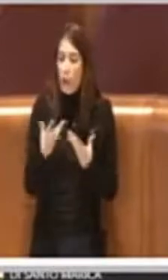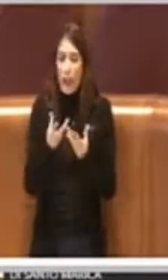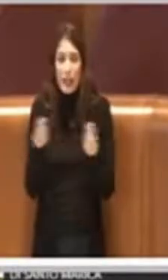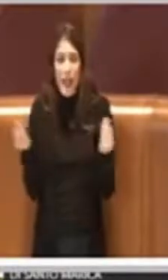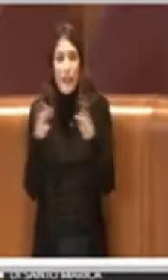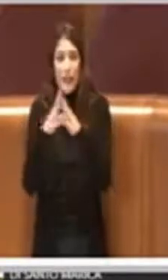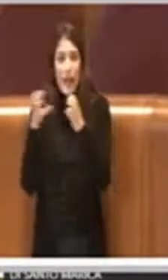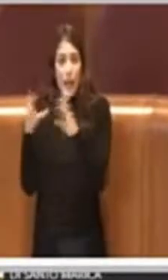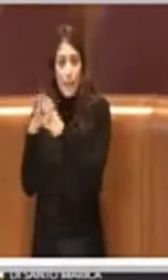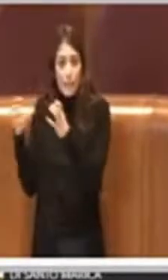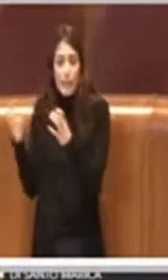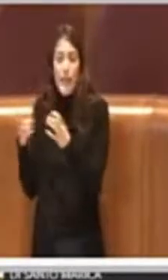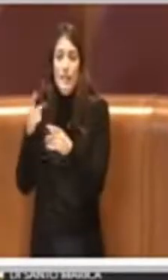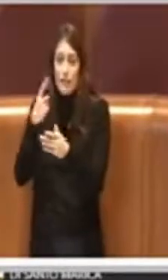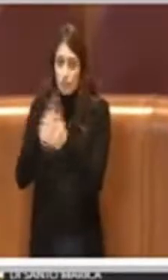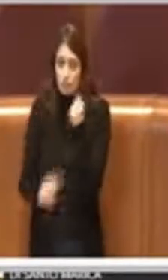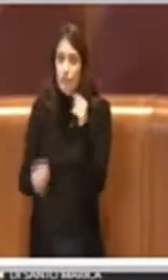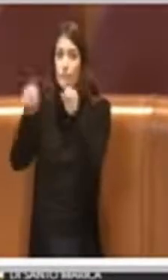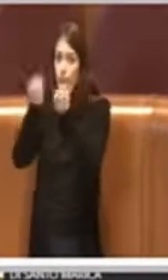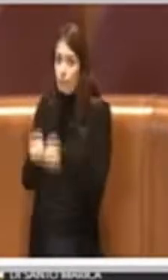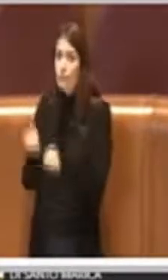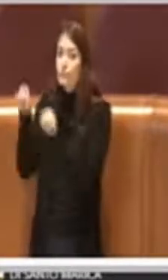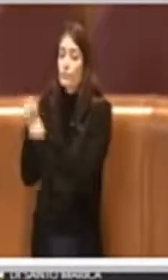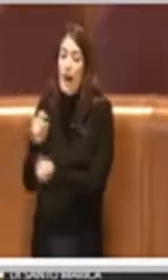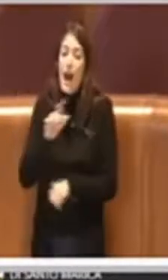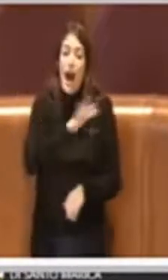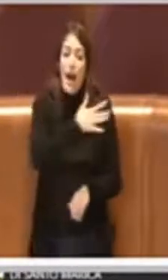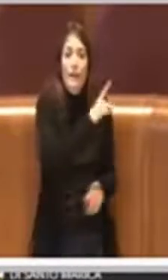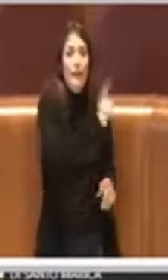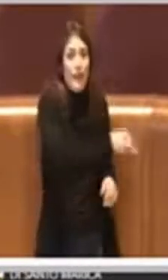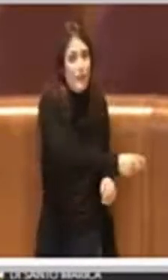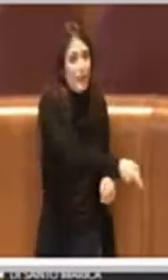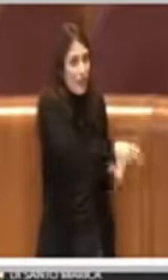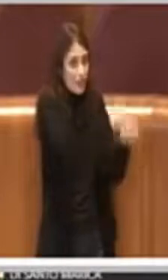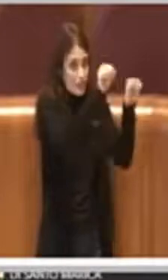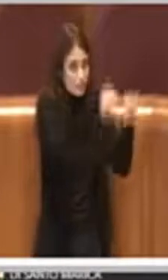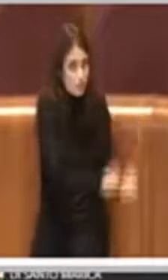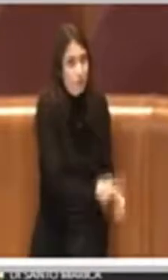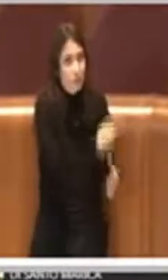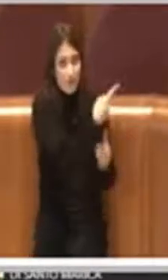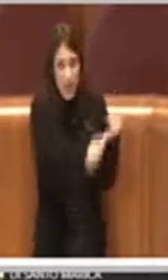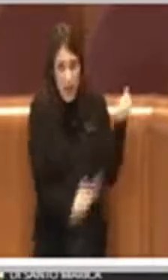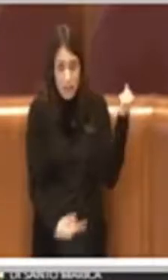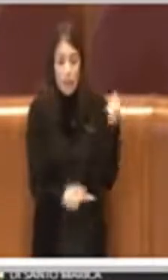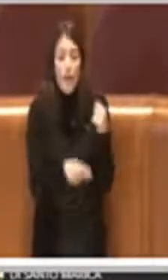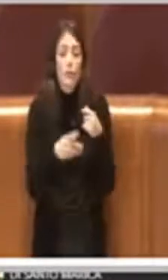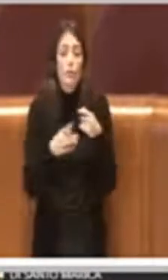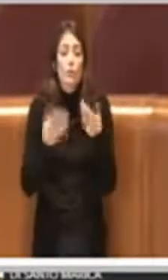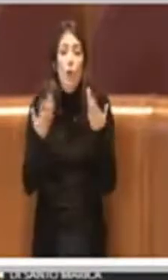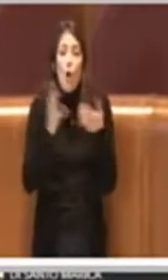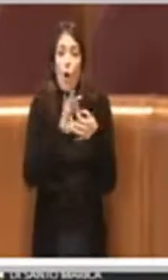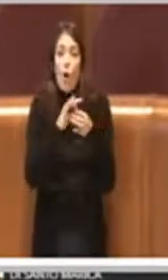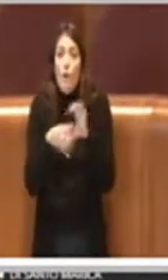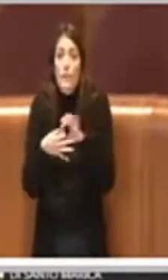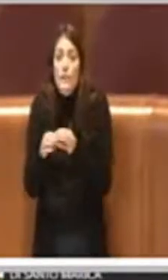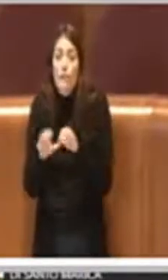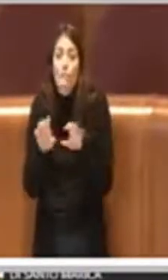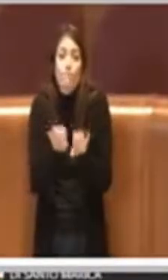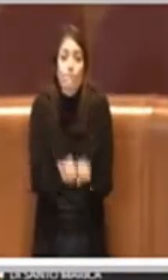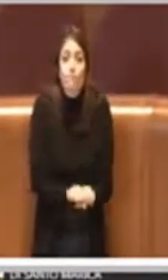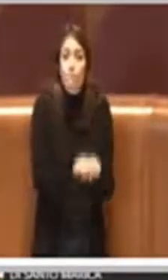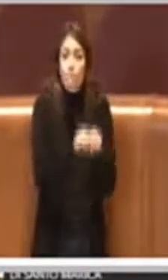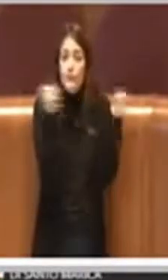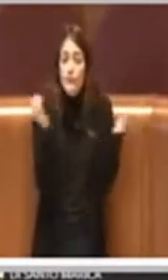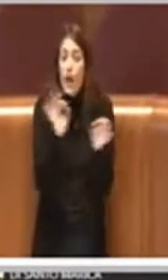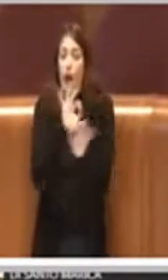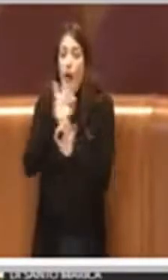stanno fallendo, ci sono altre che potrebbero fallire anche in conseguenza della mancata approvazione